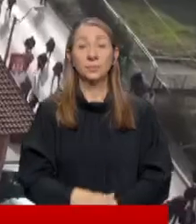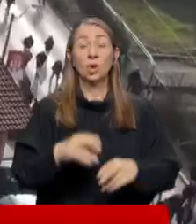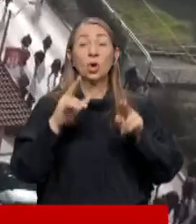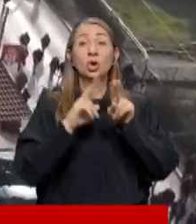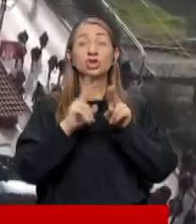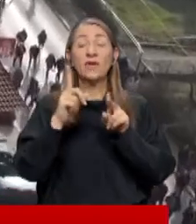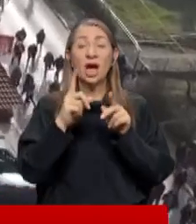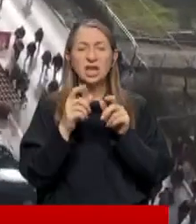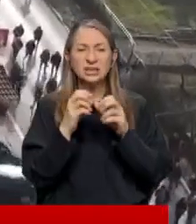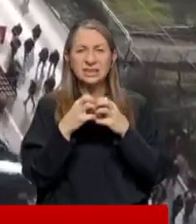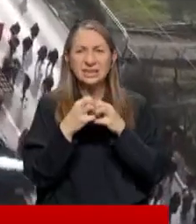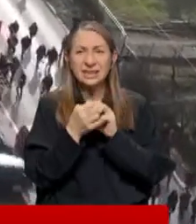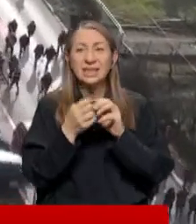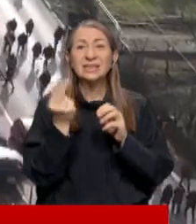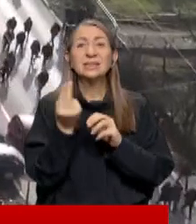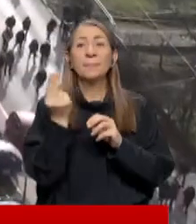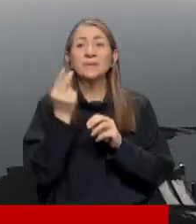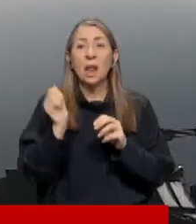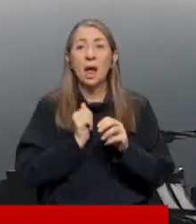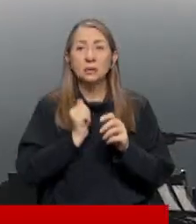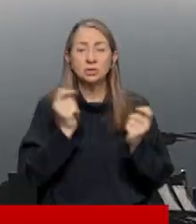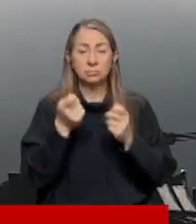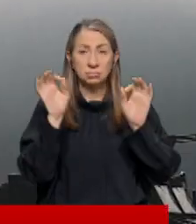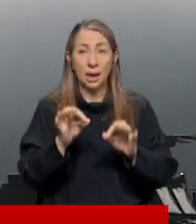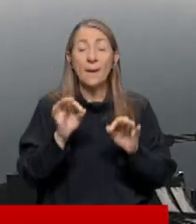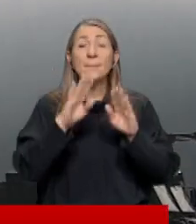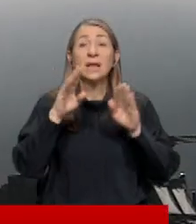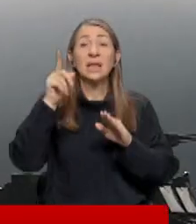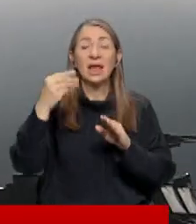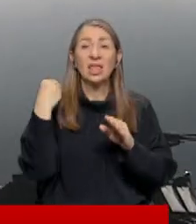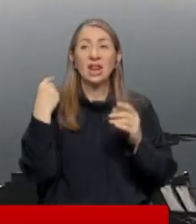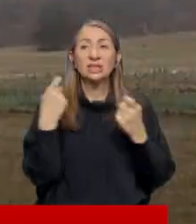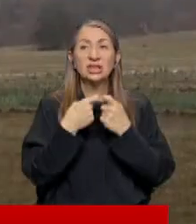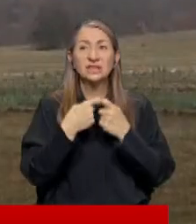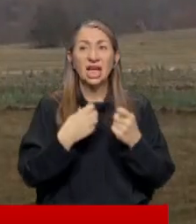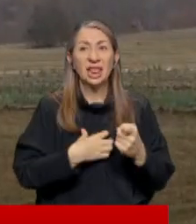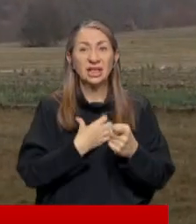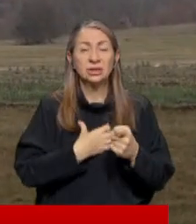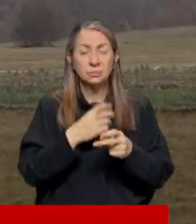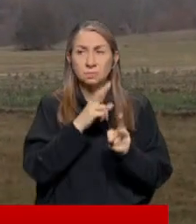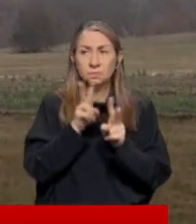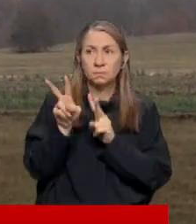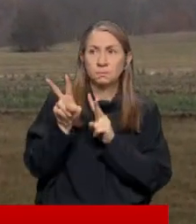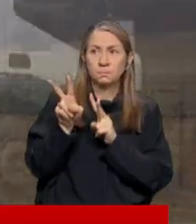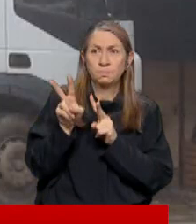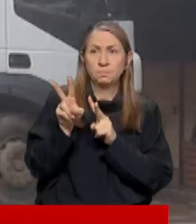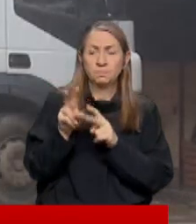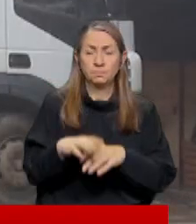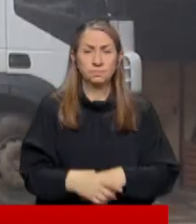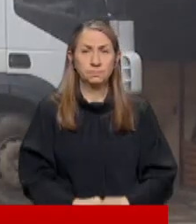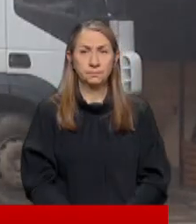Kosova'da gerilim tırmandı, Sırbistan'da ordu alarma geçti. Balkanlar'da yeni savaş endişesi gözleri bölgeye çevirdi.